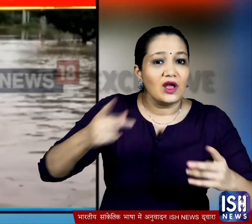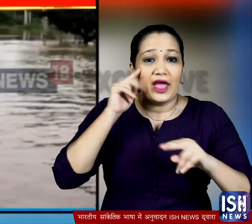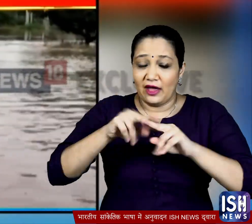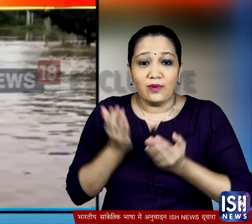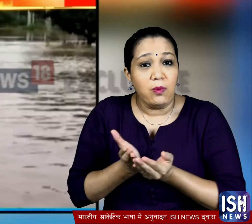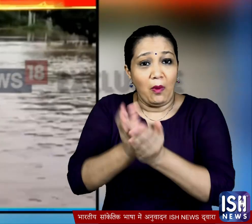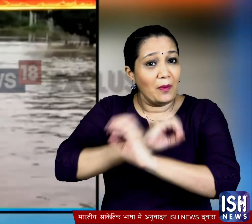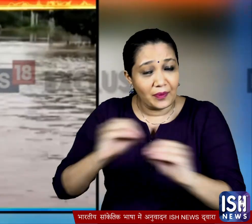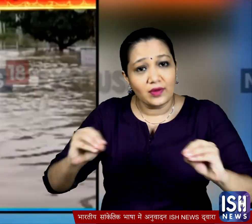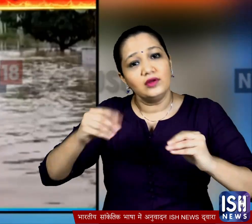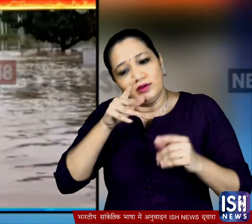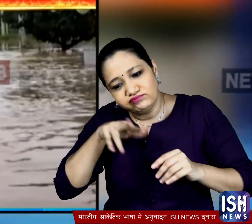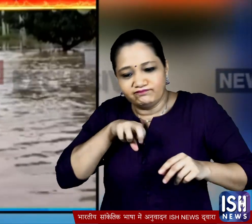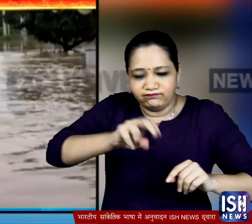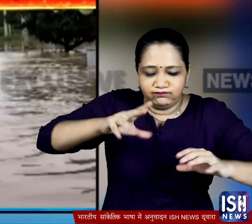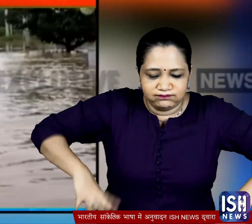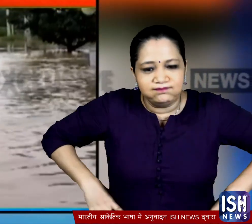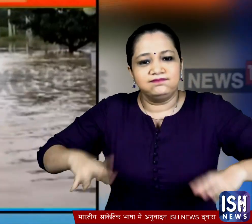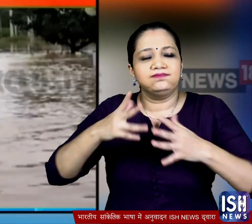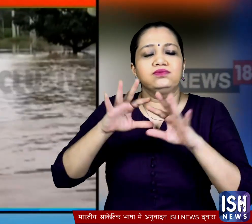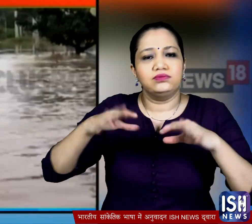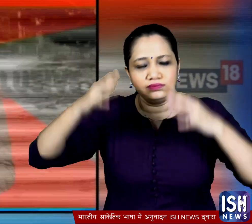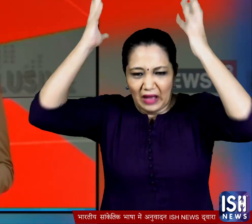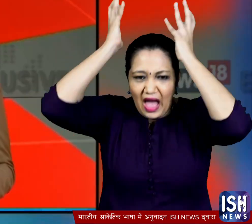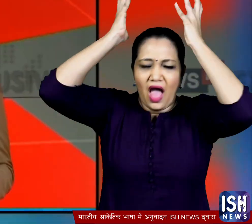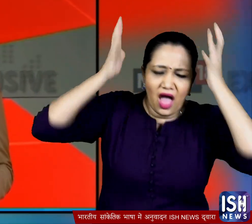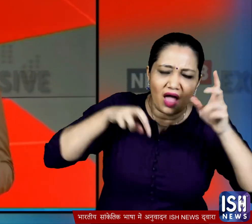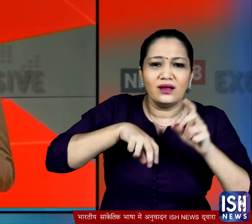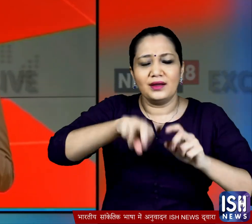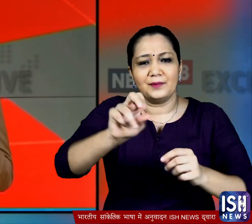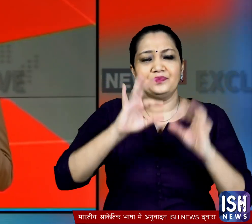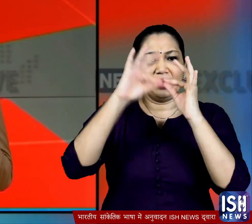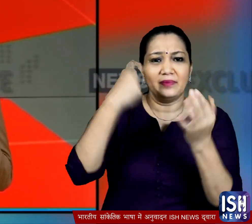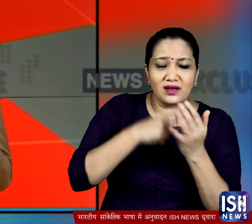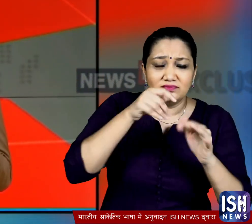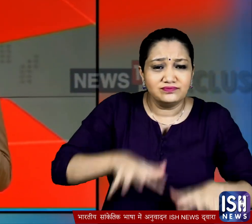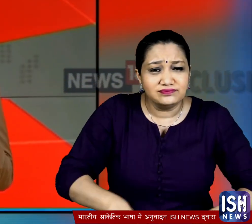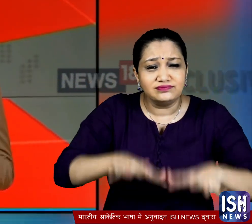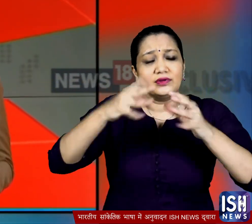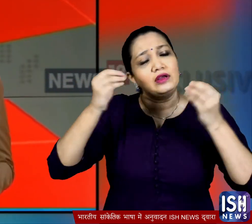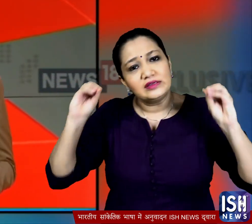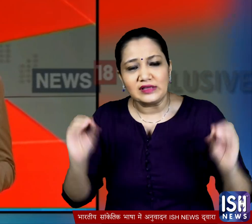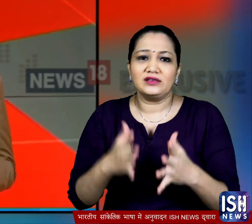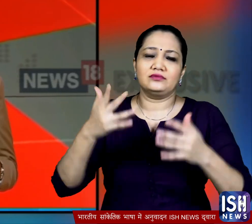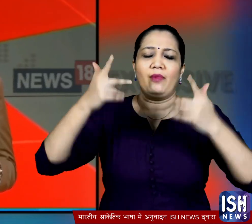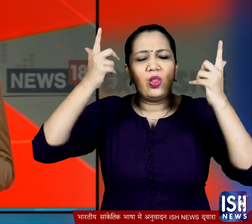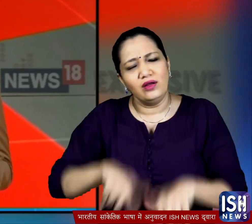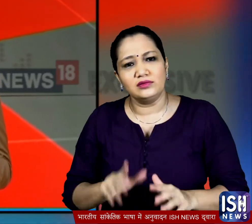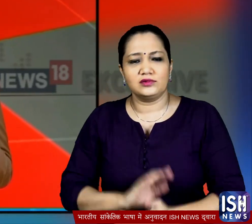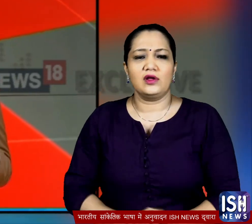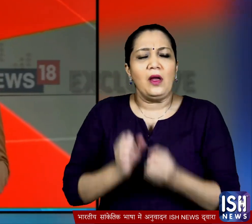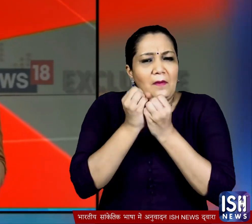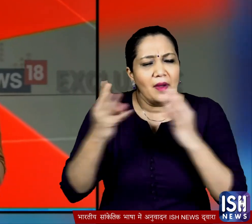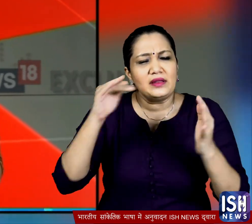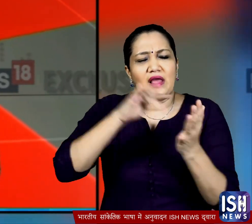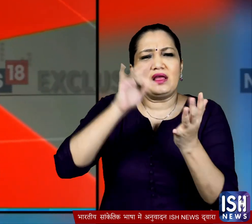नहीं है वो पानी में डूबकर चलते हुए ही गांव छोड़ने के लिए निकल पड़े। मतलब यह कि बिहार में बाढ़ से बर्बादी शुरू हो चुकी है, जिसकी चपेट में